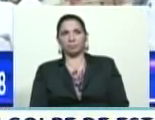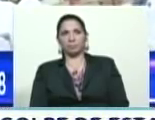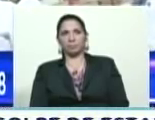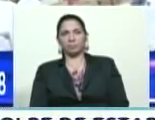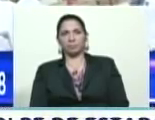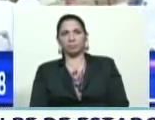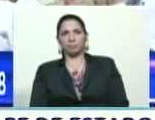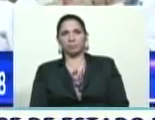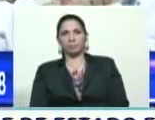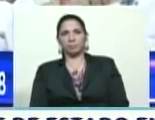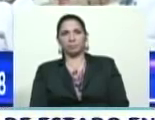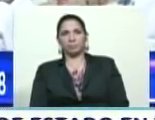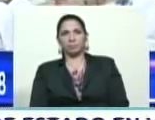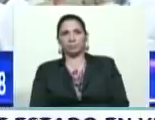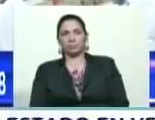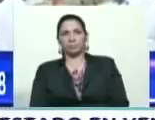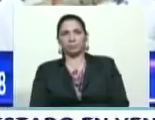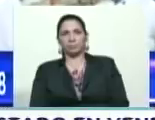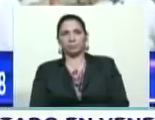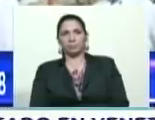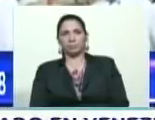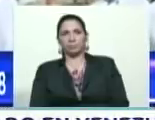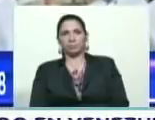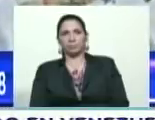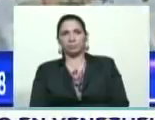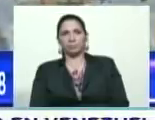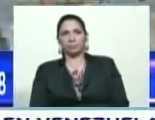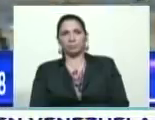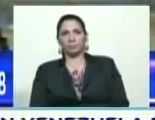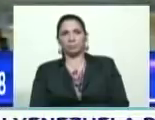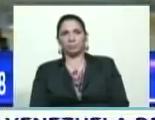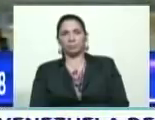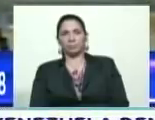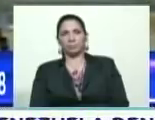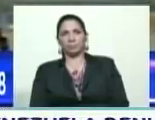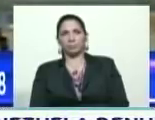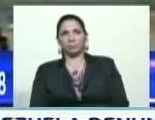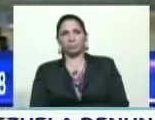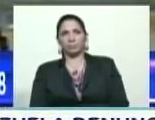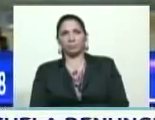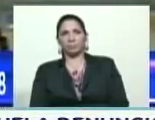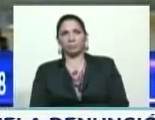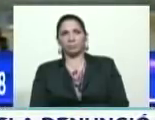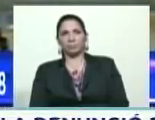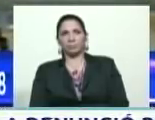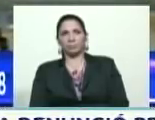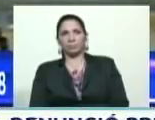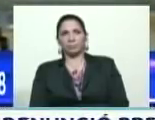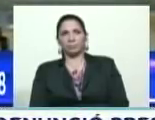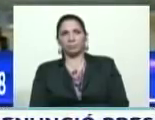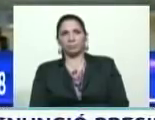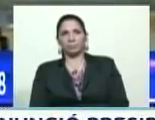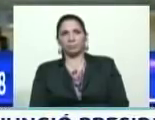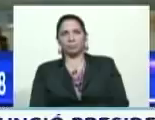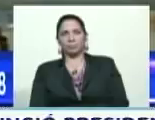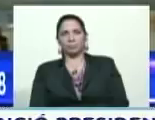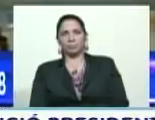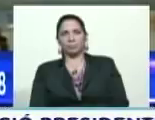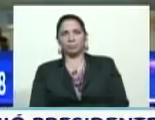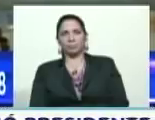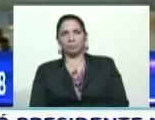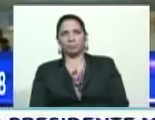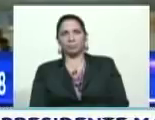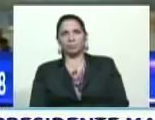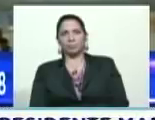Товарищ министр обороны, уважаемый господин посол, я хотел бы поблагодарить за